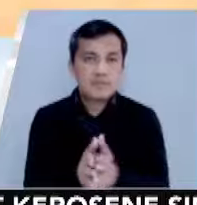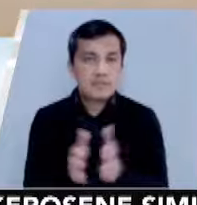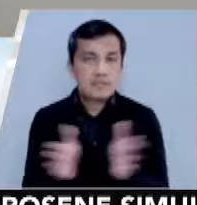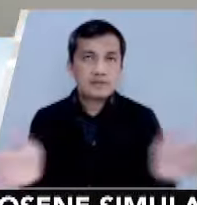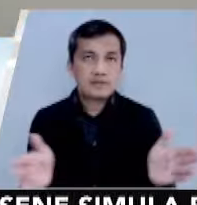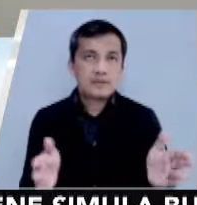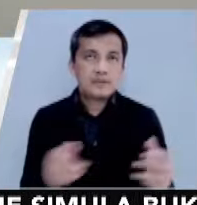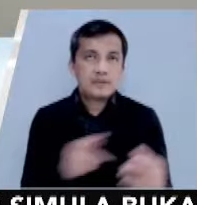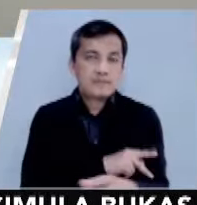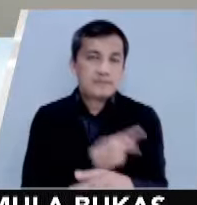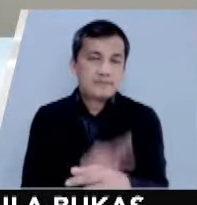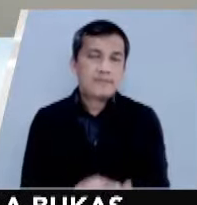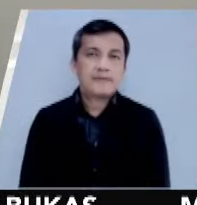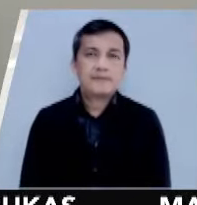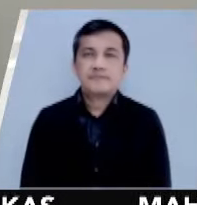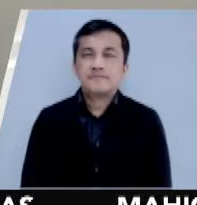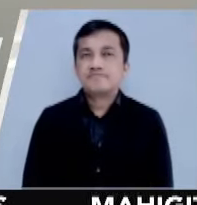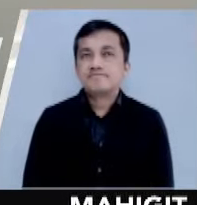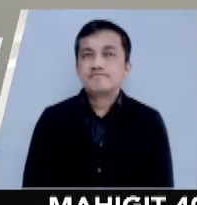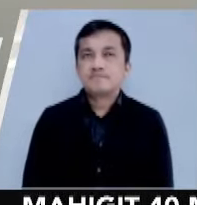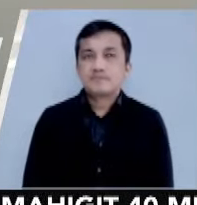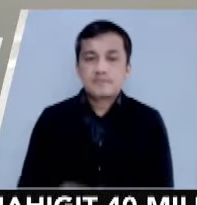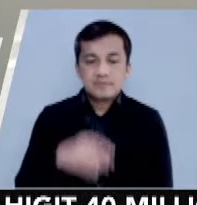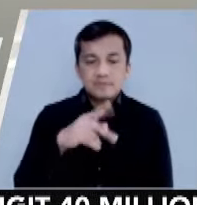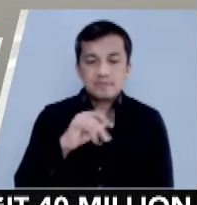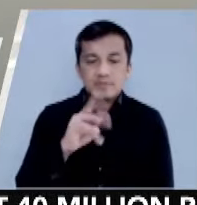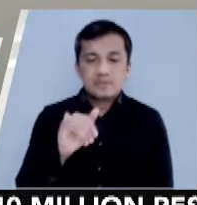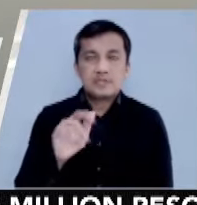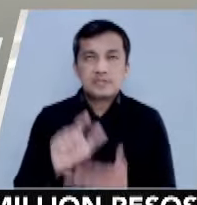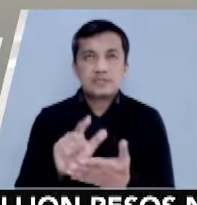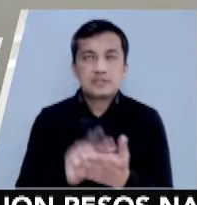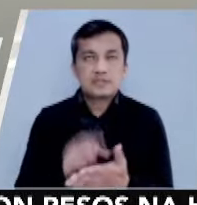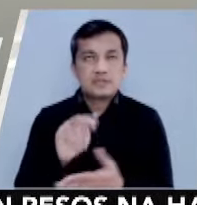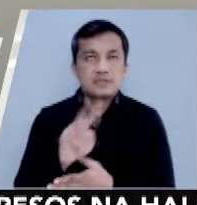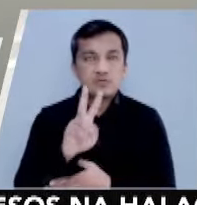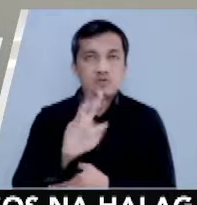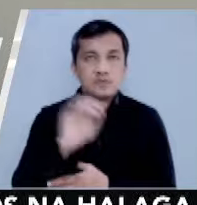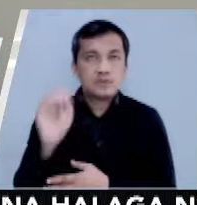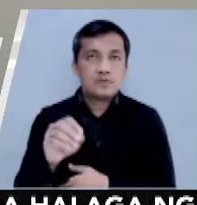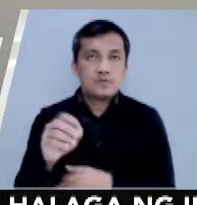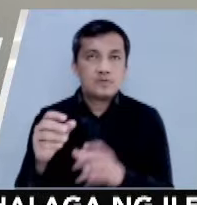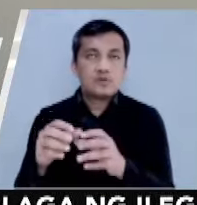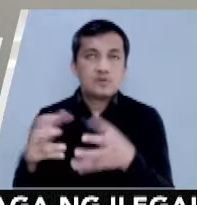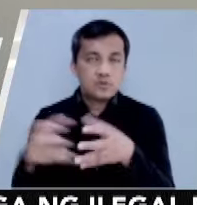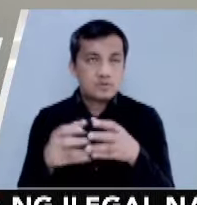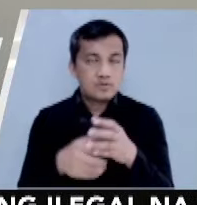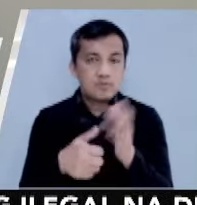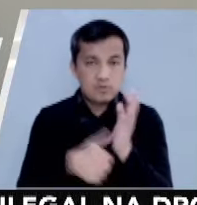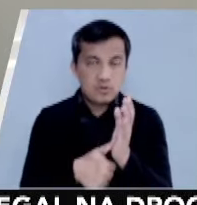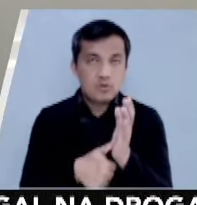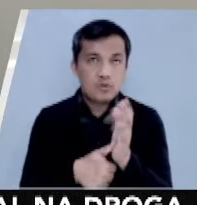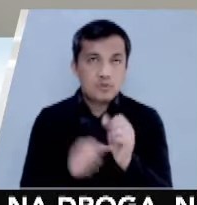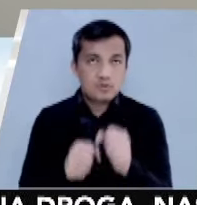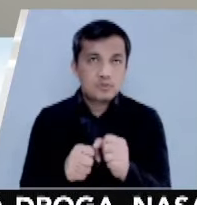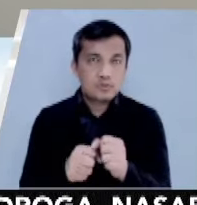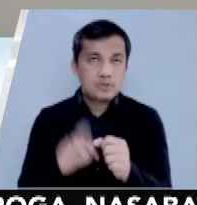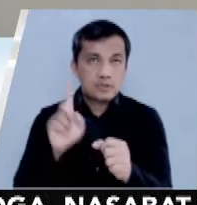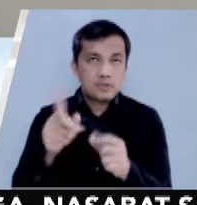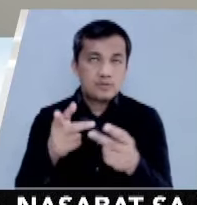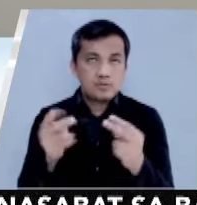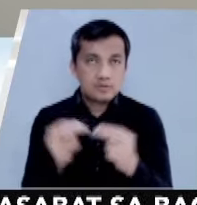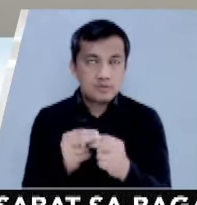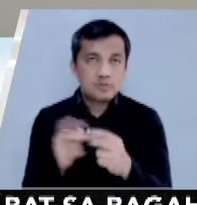kapangyarihan. Ang partyless, kailangan mo lang ng 2% of the threshold ng mga boto para makakuha ka ng isang pwesto. E kung kontrolado mo